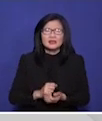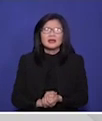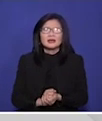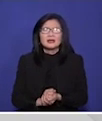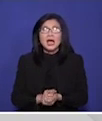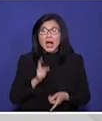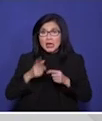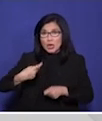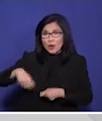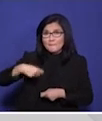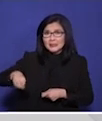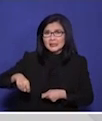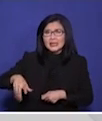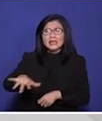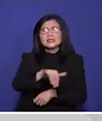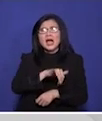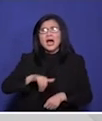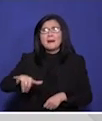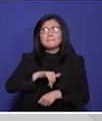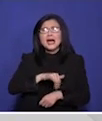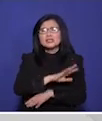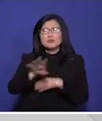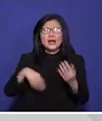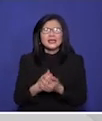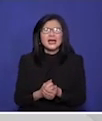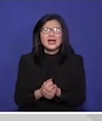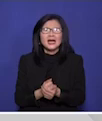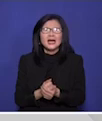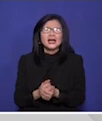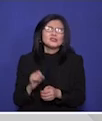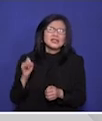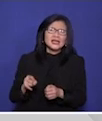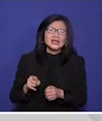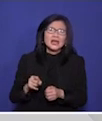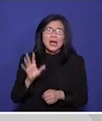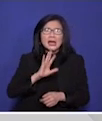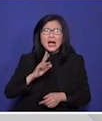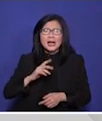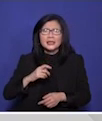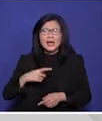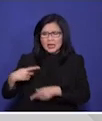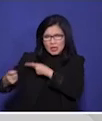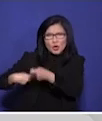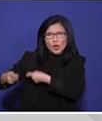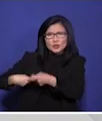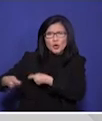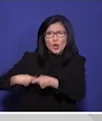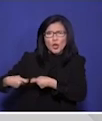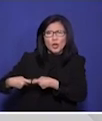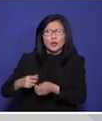kalau menteri sama semuanya malahak menurut saya malah enggak bagus tidak ada saling kontrol tidak ada saling ngcek tidak